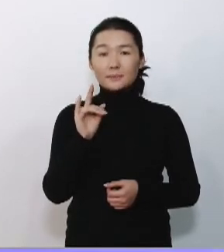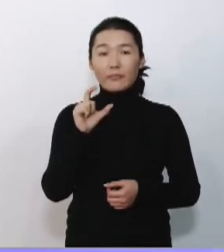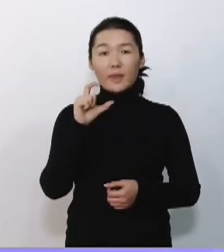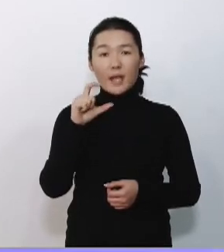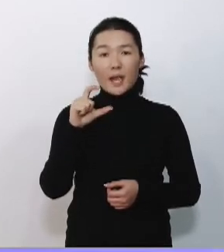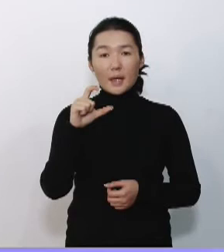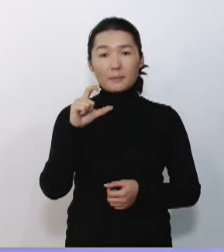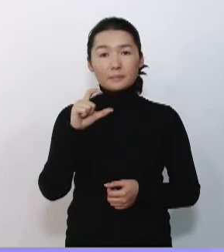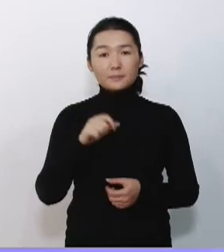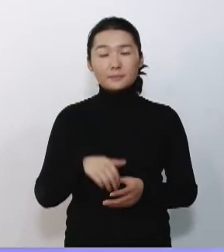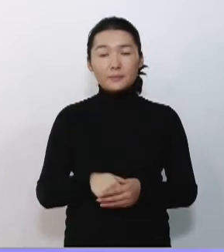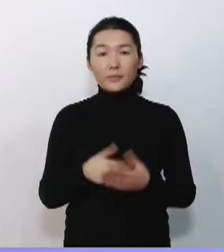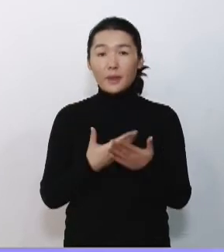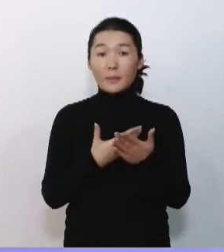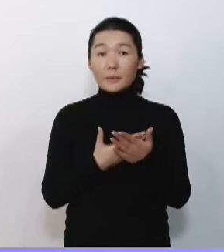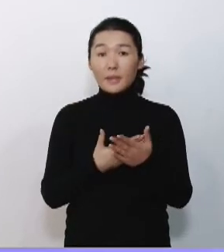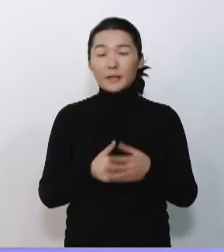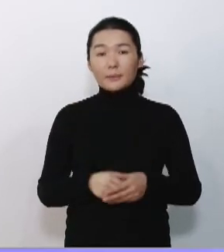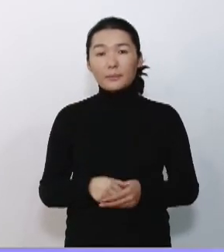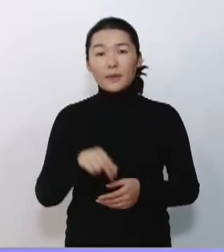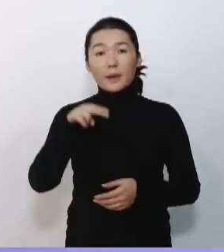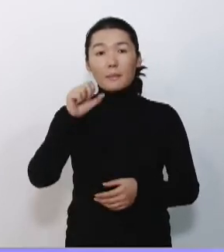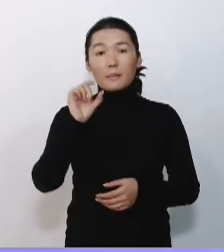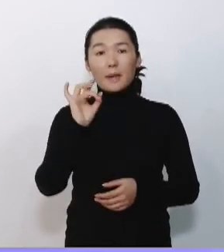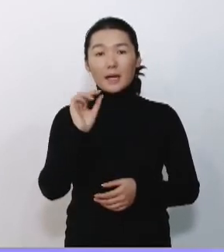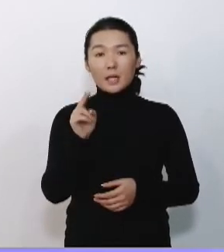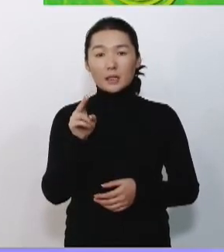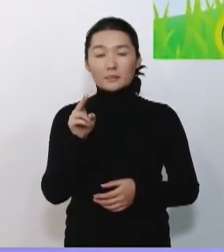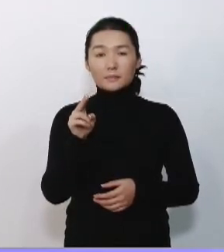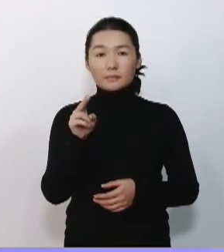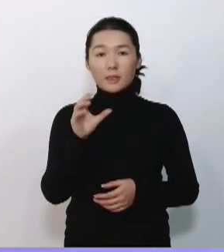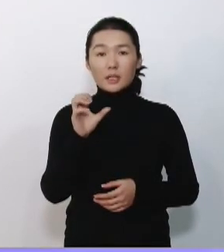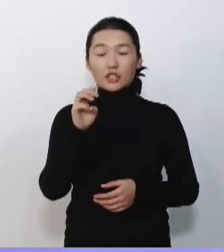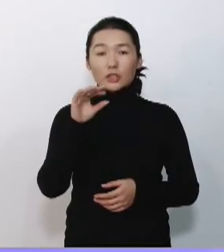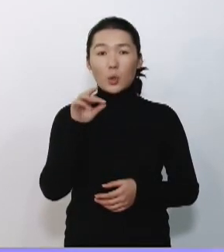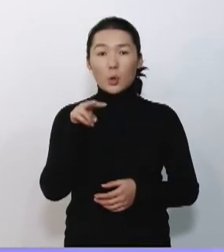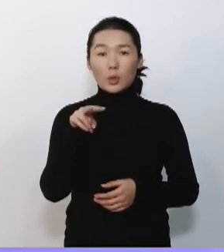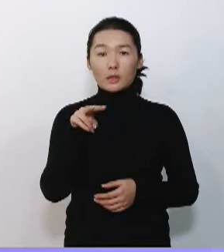Э. Например, парк, стол,